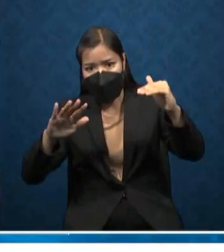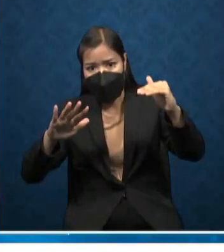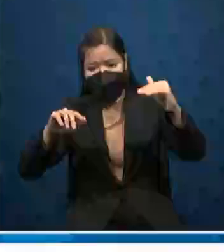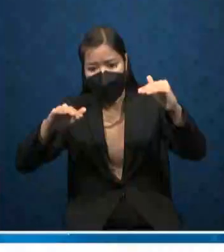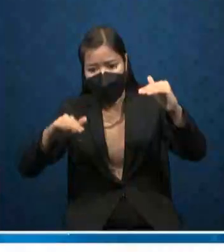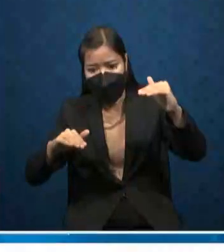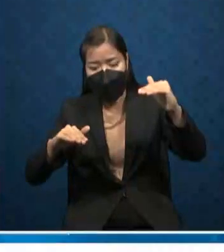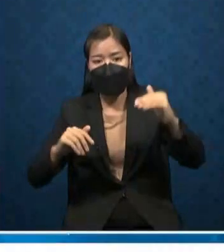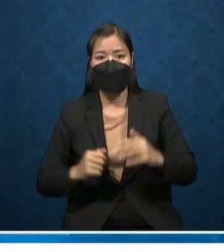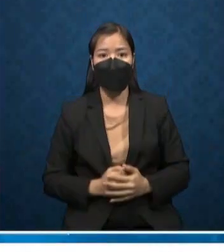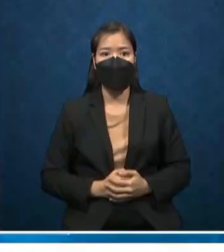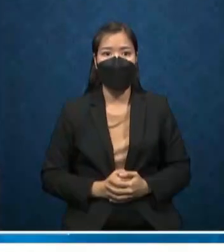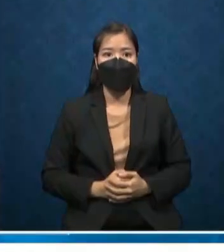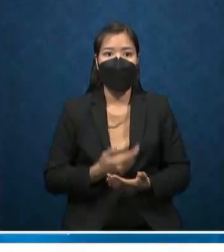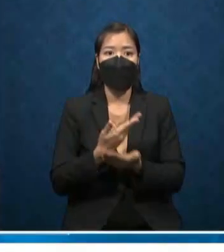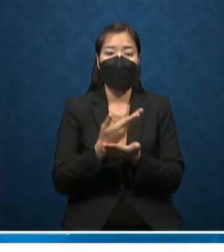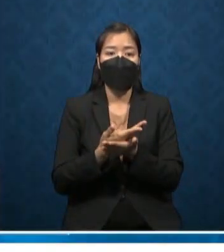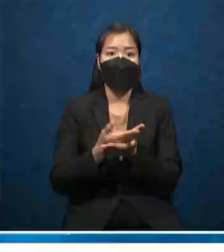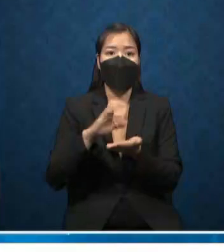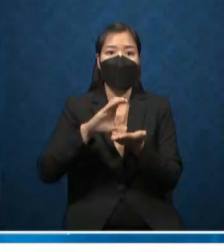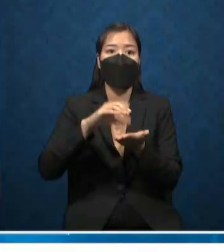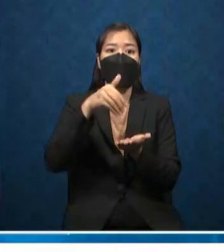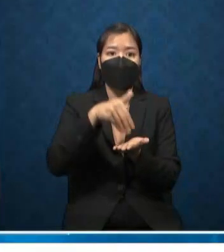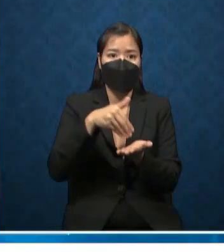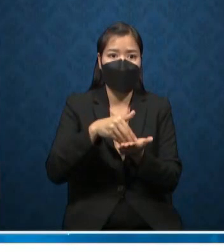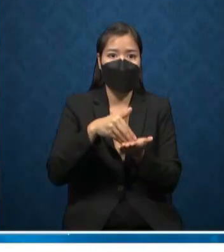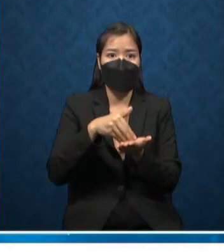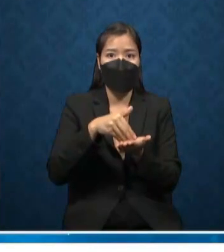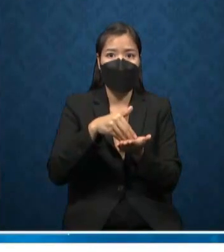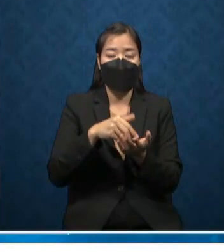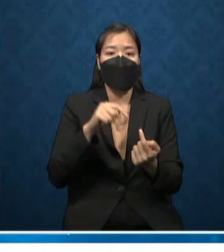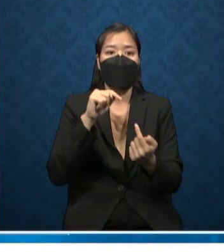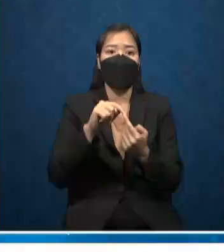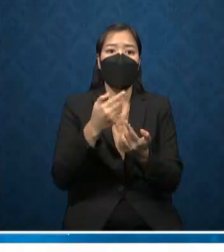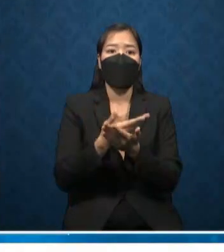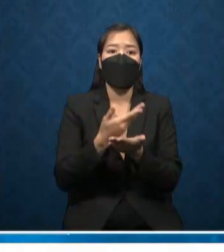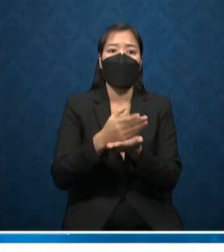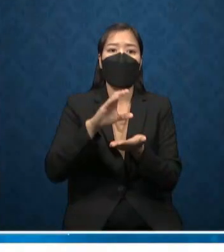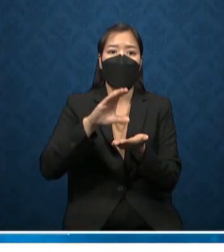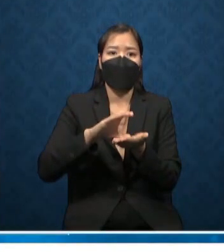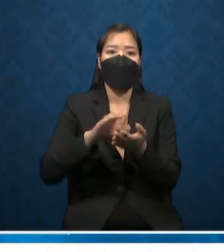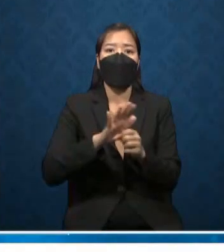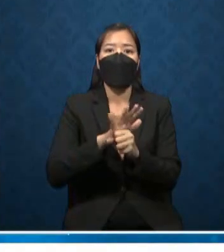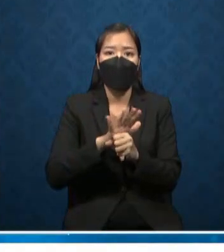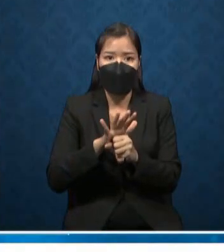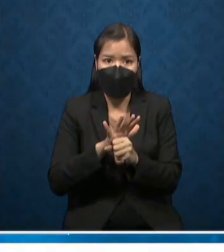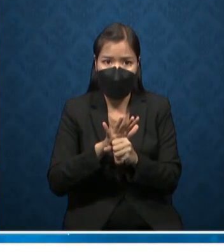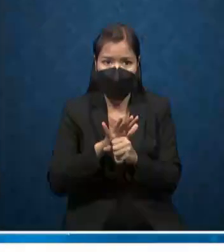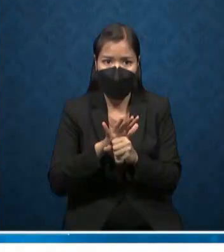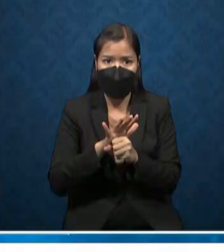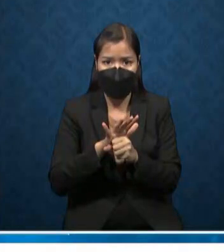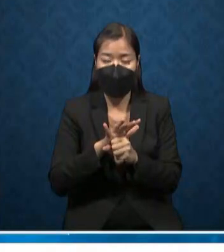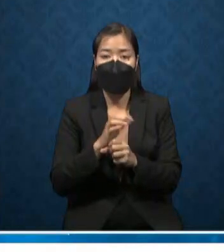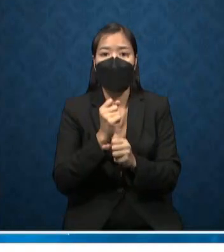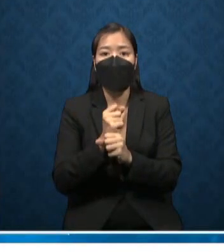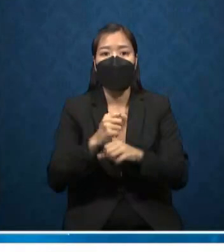การตั้งงบมารงบกลางเนี่ยผมกราบเรียนว่าคงเป็นการตั้งให้เพียงพอกับการบริหารงานและการแก้ไขปัญหา